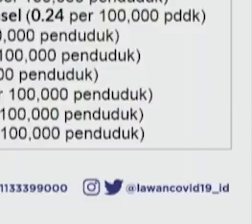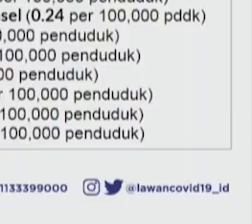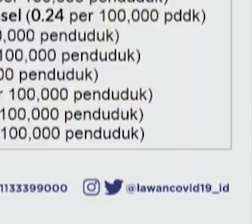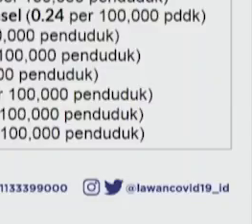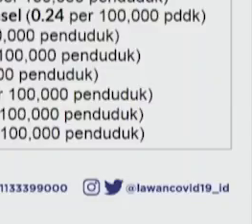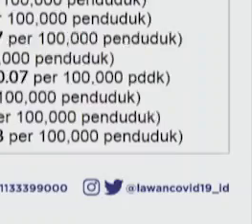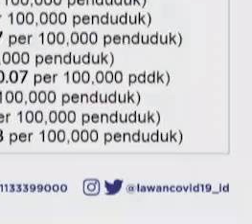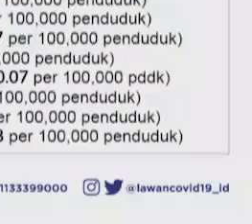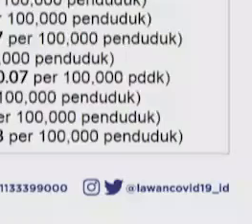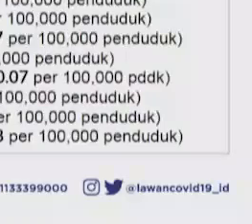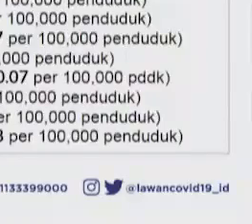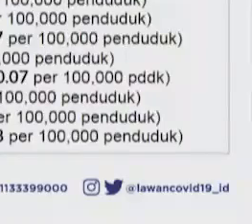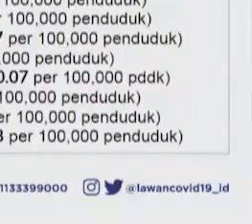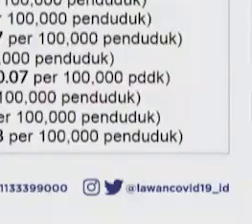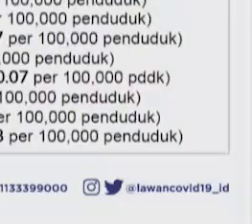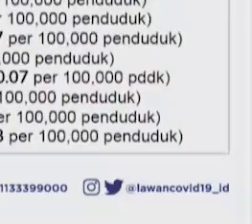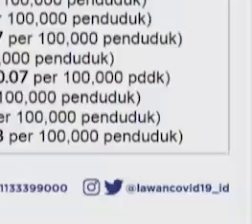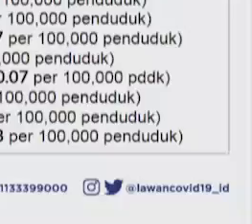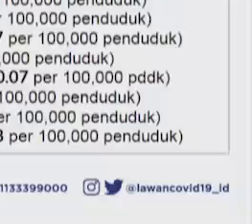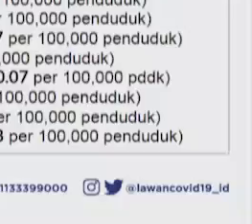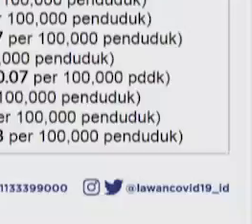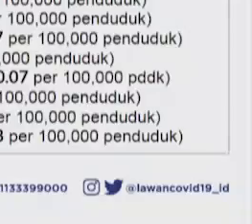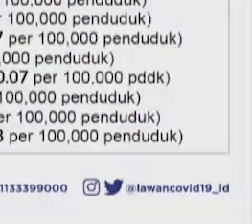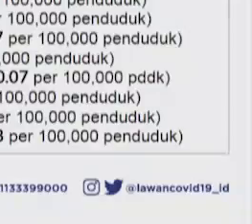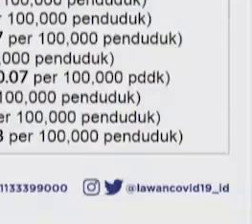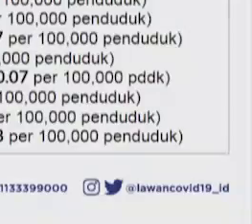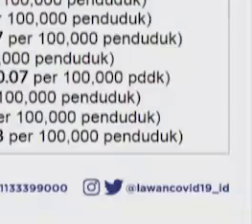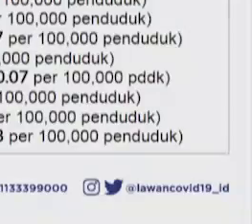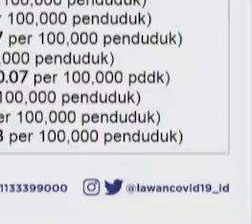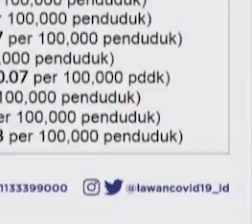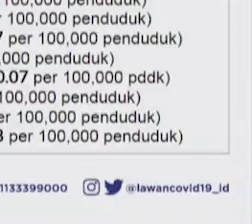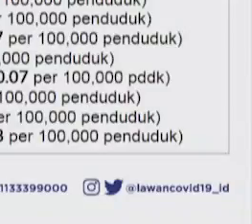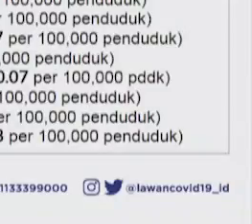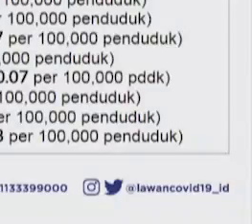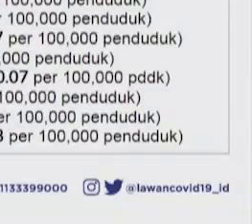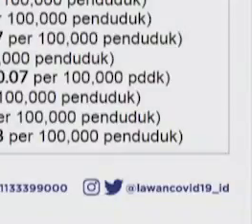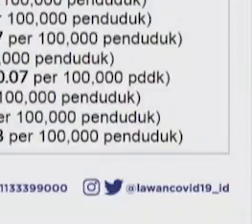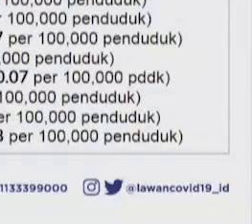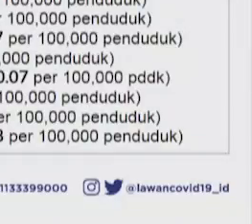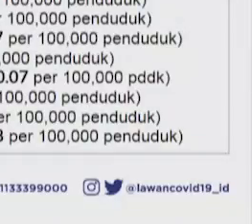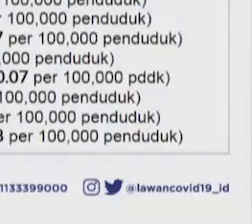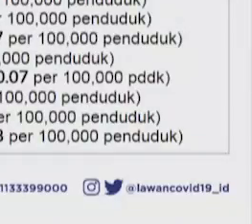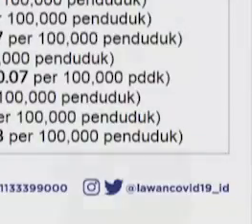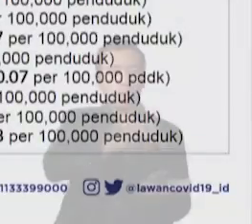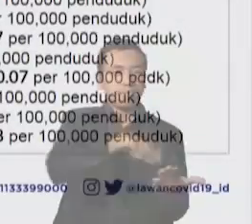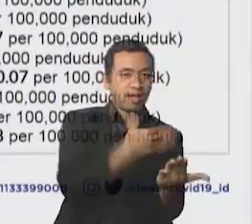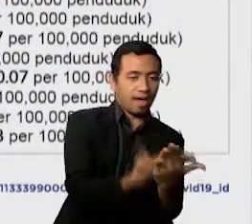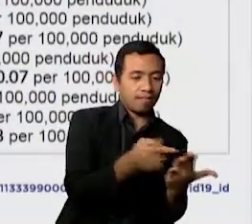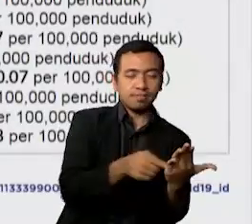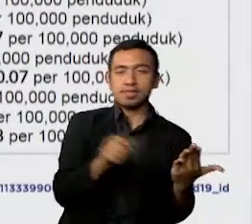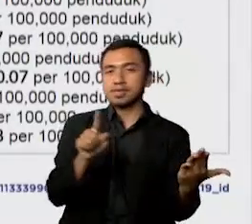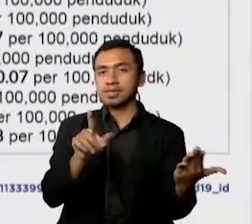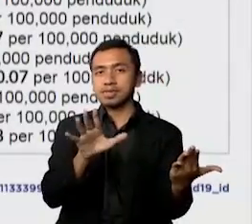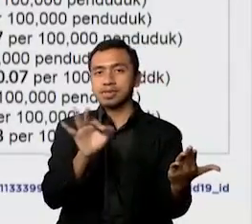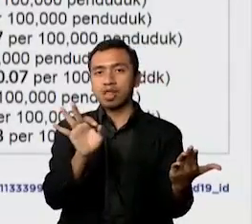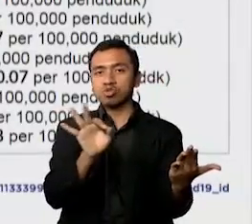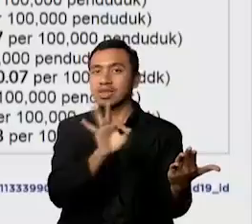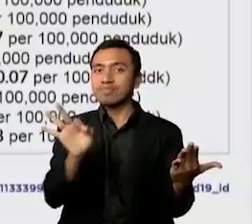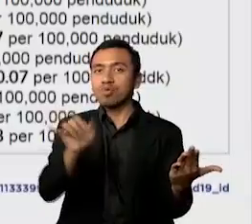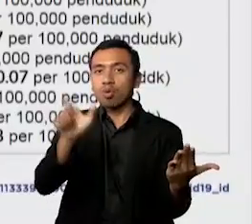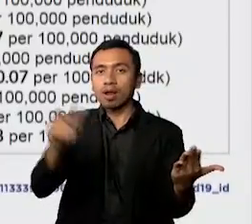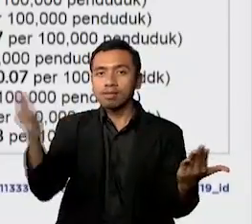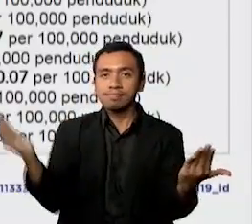Selanjutnya, kita akan melihat angka kematian. Angka kematian berdasarkan 100.000 penduduk di level kabupaten